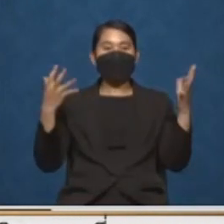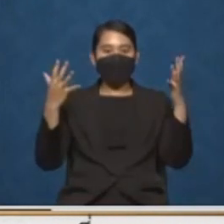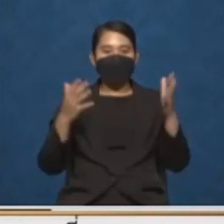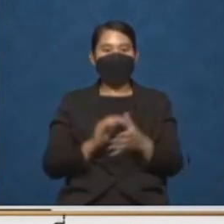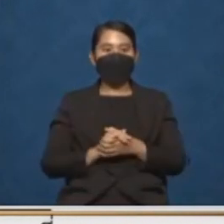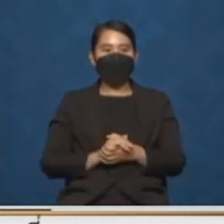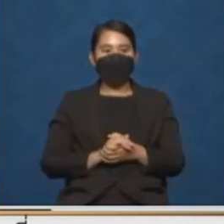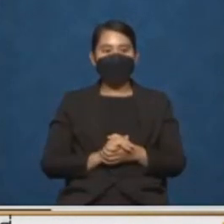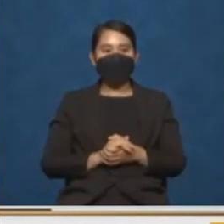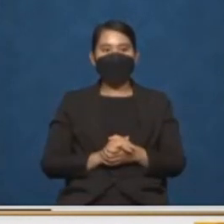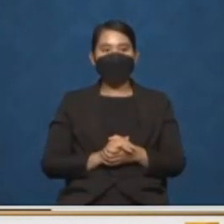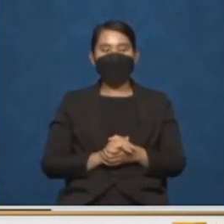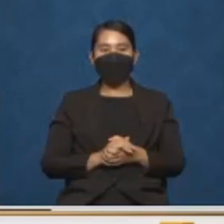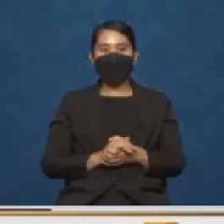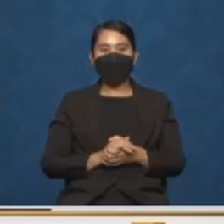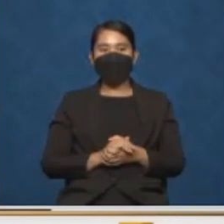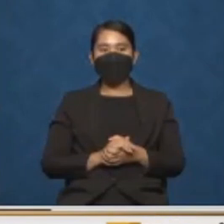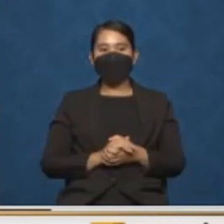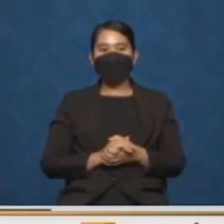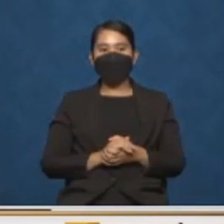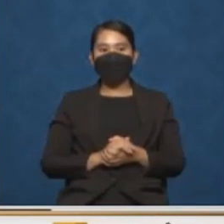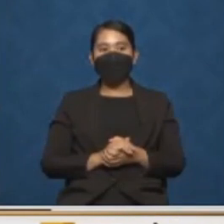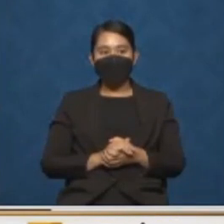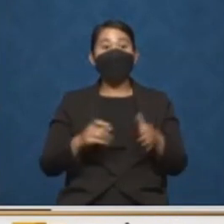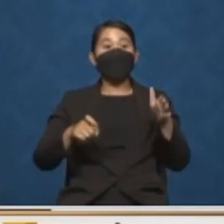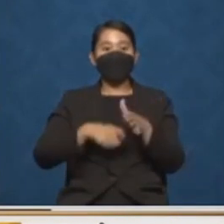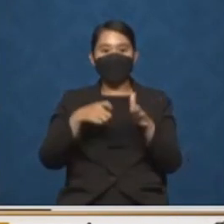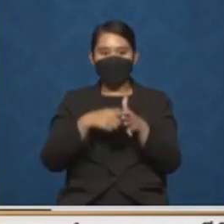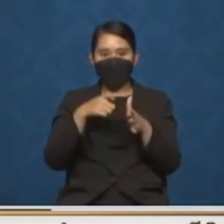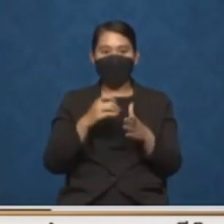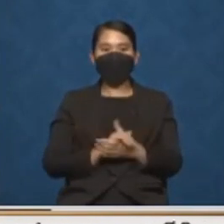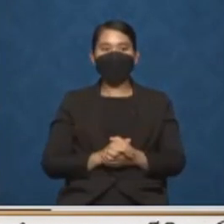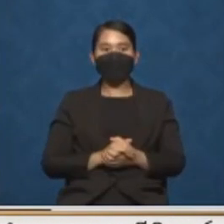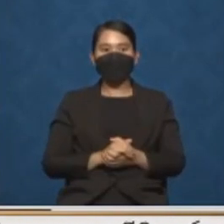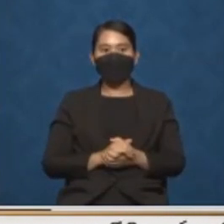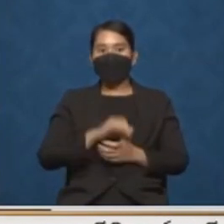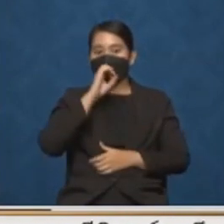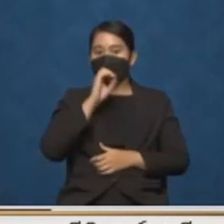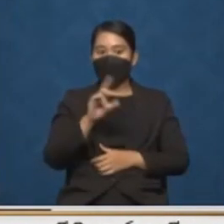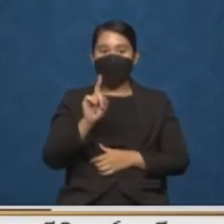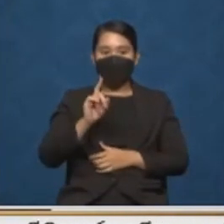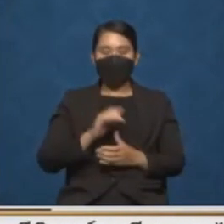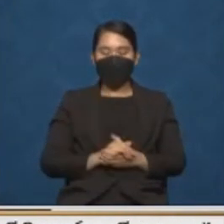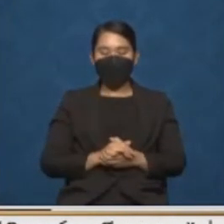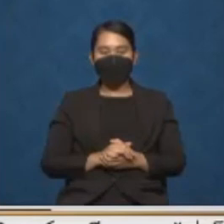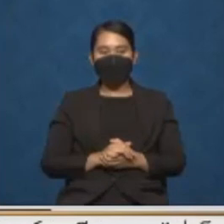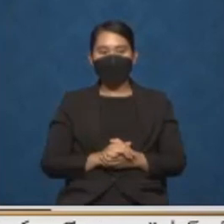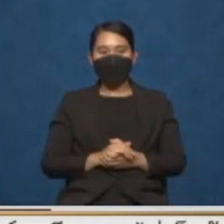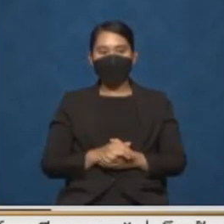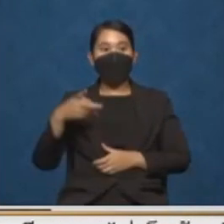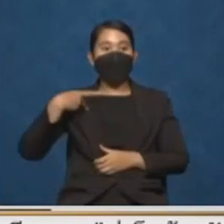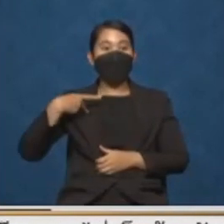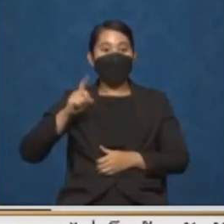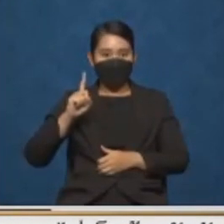ประทานครับ ในหลักการละเหตุผลนะครับก็บอกแล้วว่าเพื่อให้เกิดประโยชทางเศร